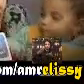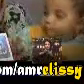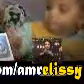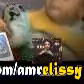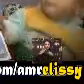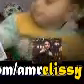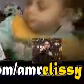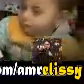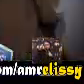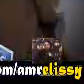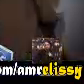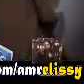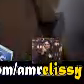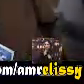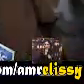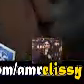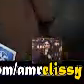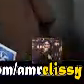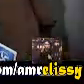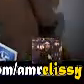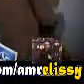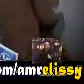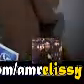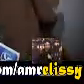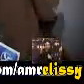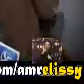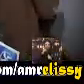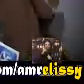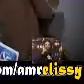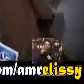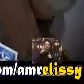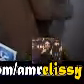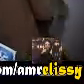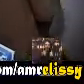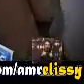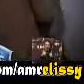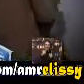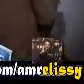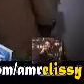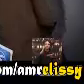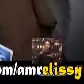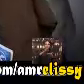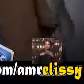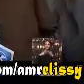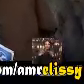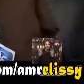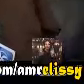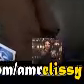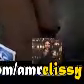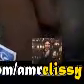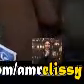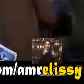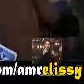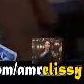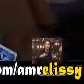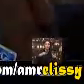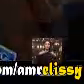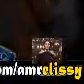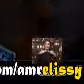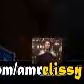من مكانكم. برنامج واحد من الناس، وهم الصراحة جابوا لنا حاجات كويسة كتير جدا،